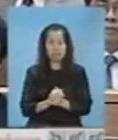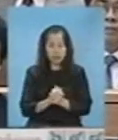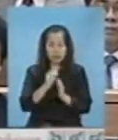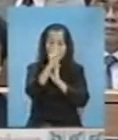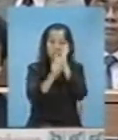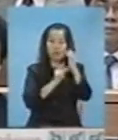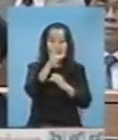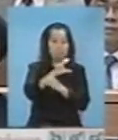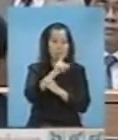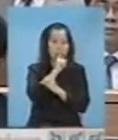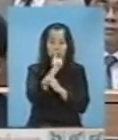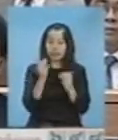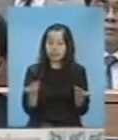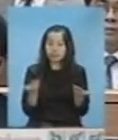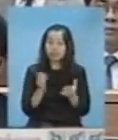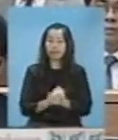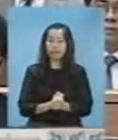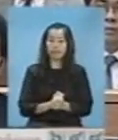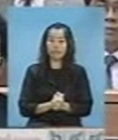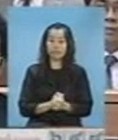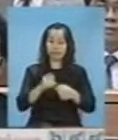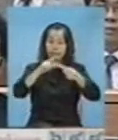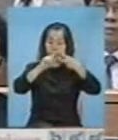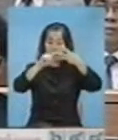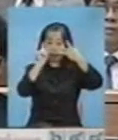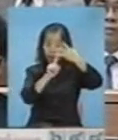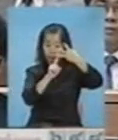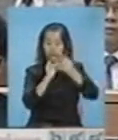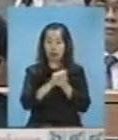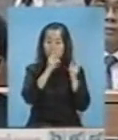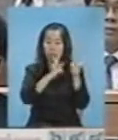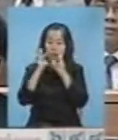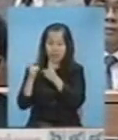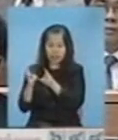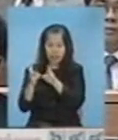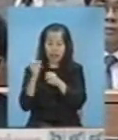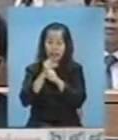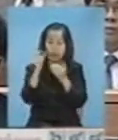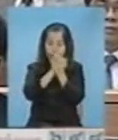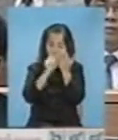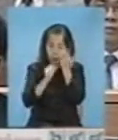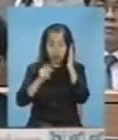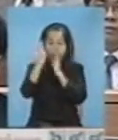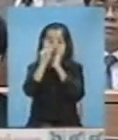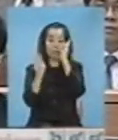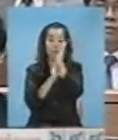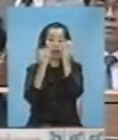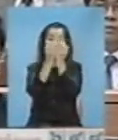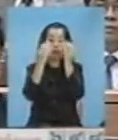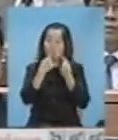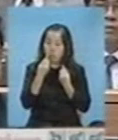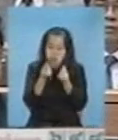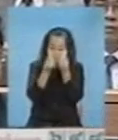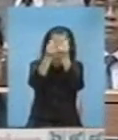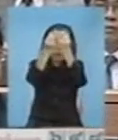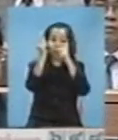ไม่ได้บังคับประการที่3ขั้นตอนกระบวนการในการร่างแก้ไขรัฐธรรมนูญท่านเร่งรีบทุกขั้นต